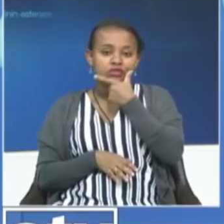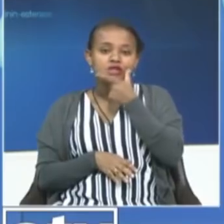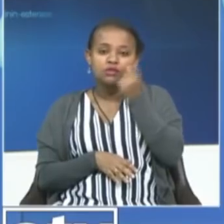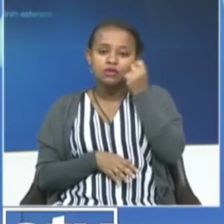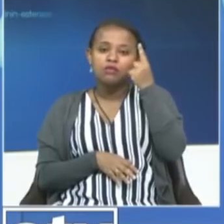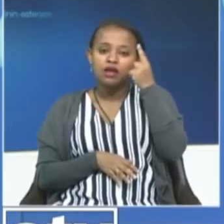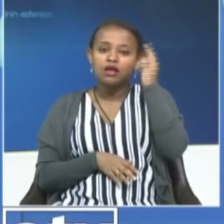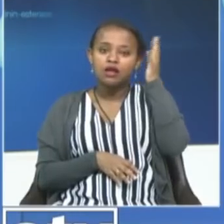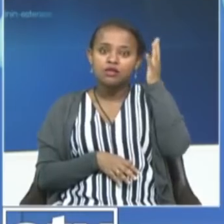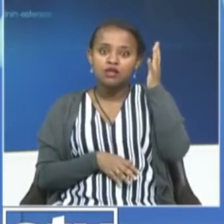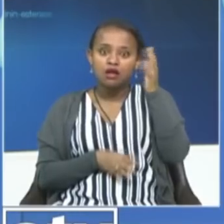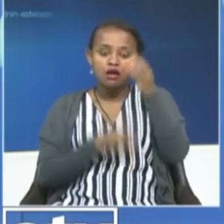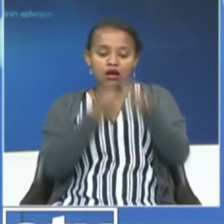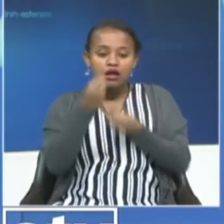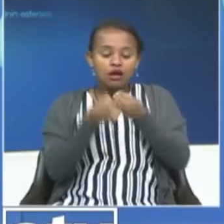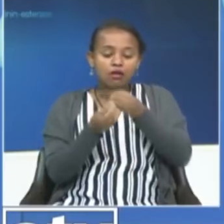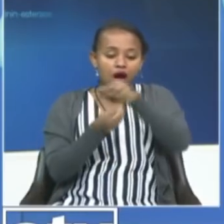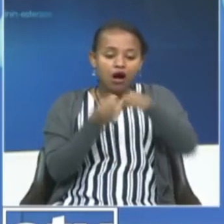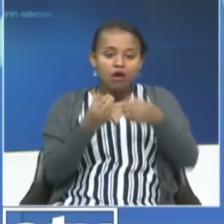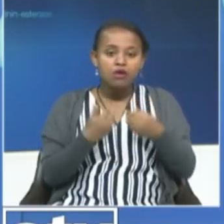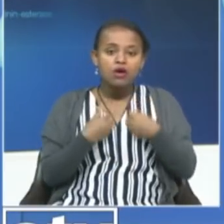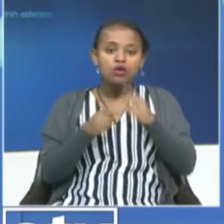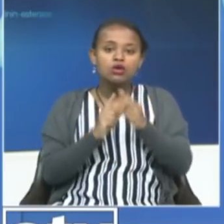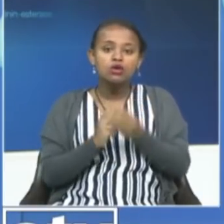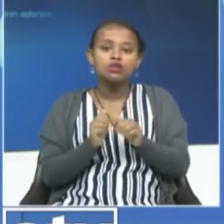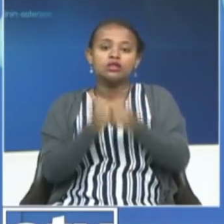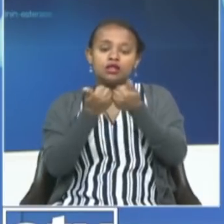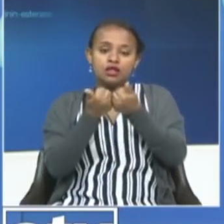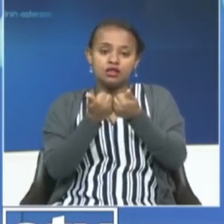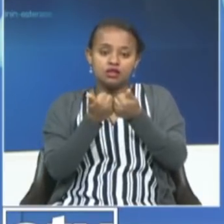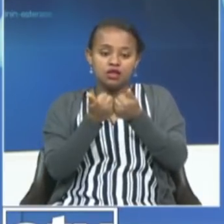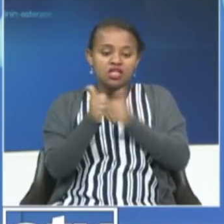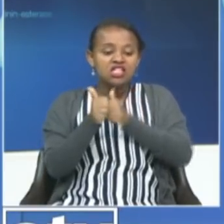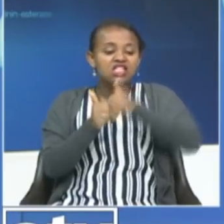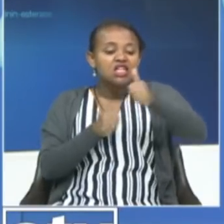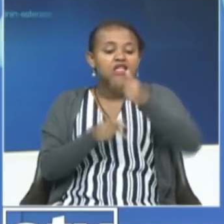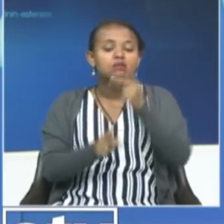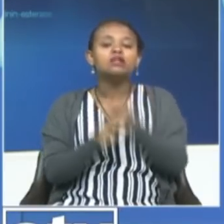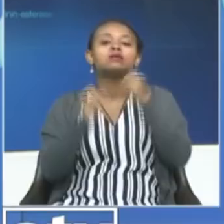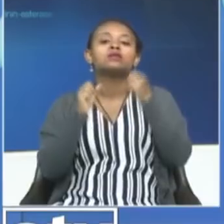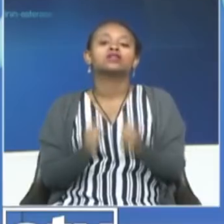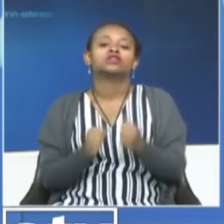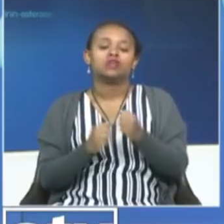የምንረዳ ይመስለኛል። ገበያዎች አካባቢ ያሉ ሁኔታዎች እንመልከት። እንዴት ርቀት መጠበቅ ይቻላል እዛ?